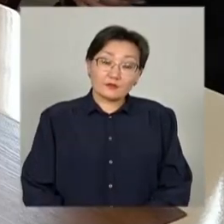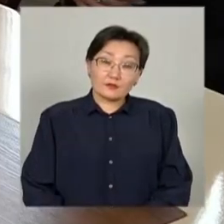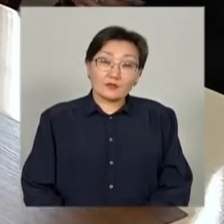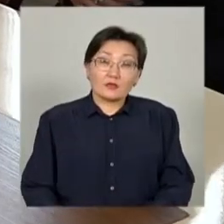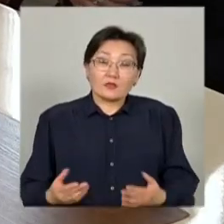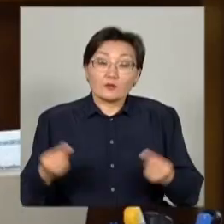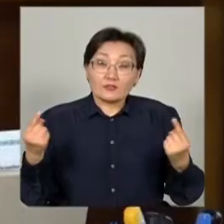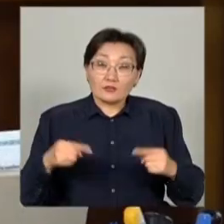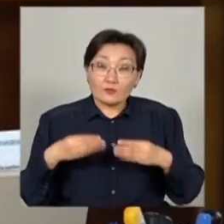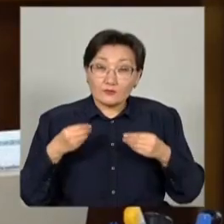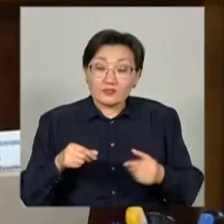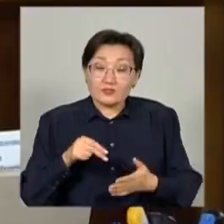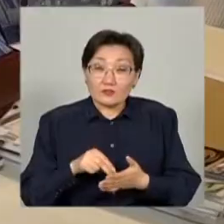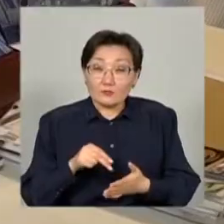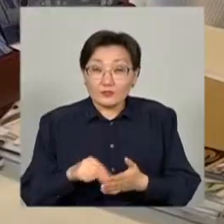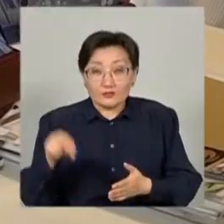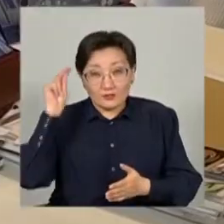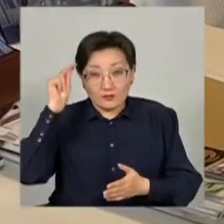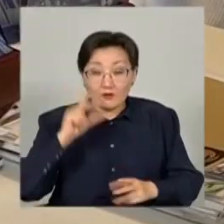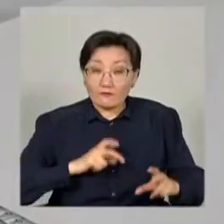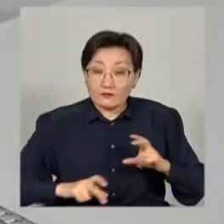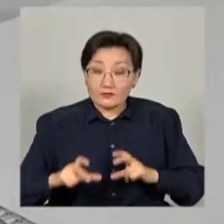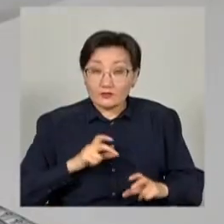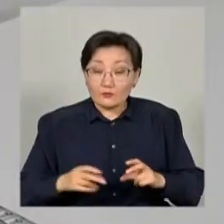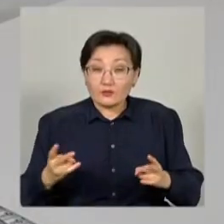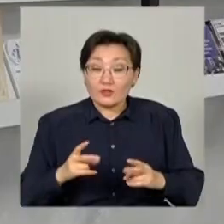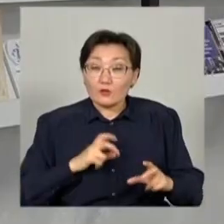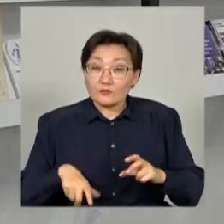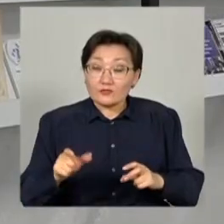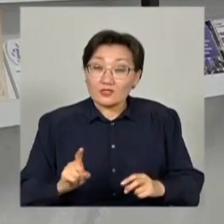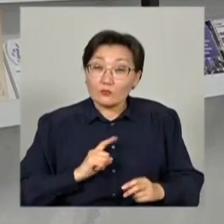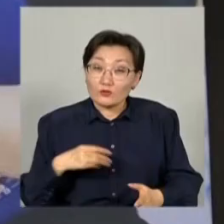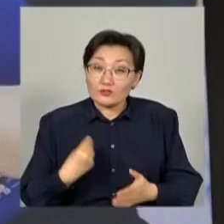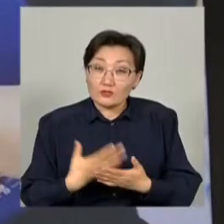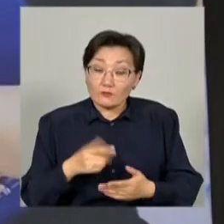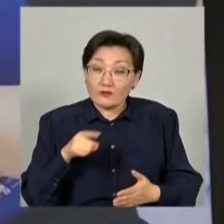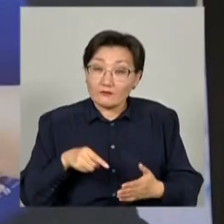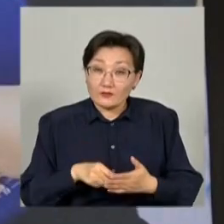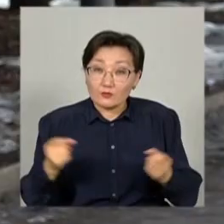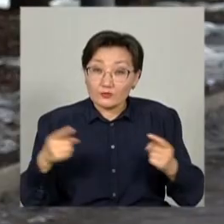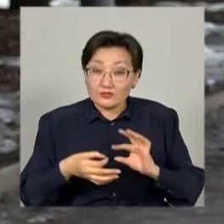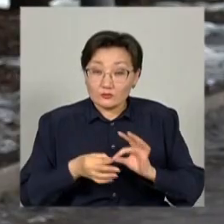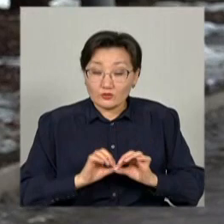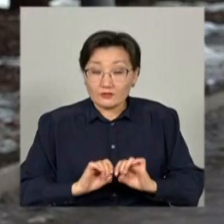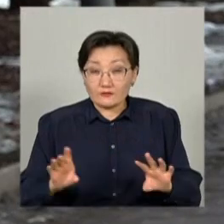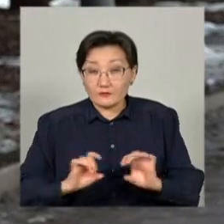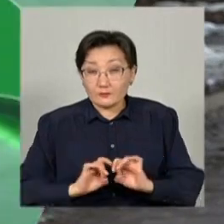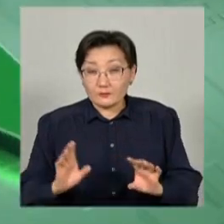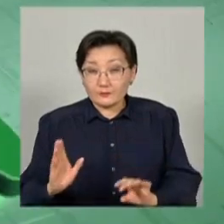Как инфляция повлияла на стоимость обучения в вузах страны? Стоит ли студентам ожидать удорожания? В вопросе разбиралась я, Салтанат